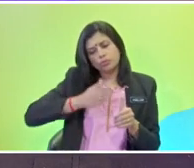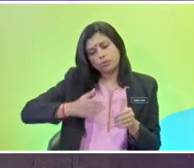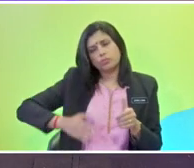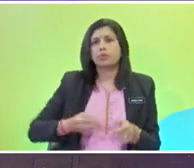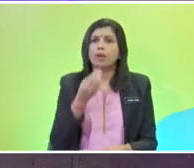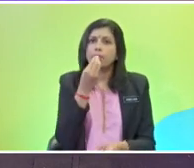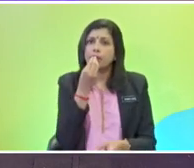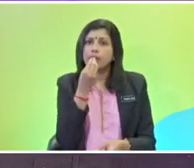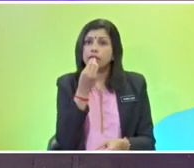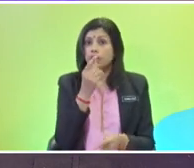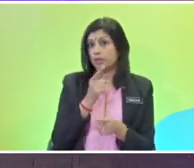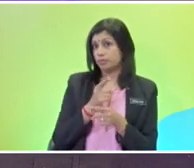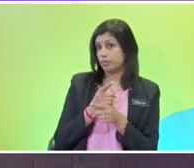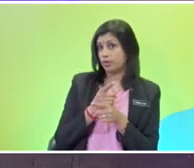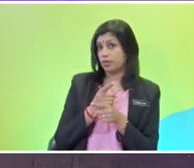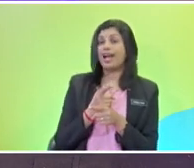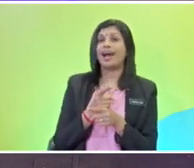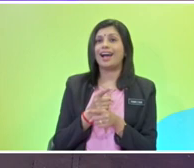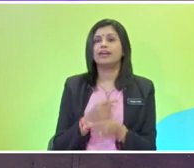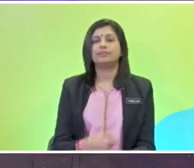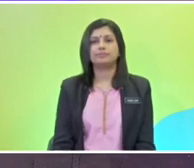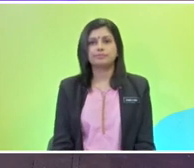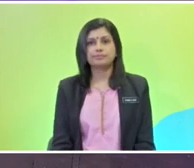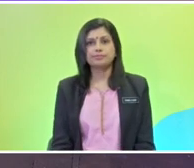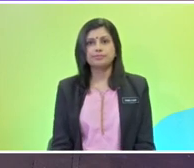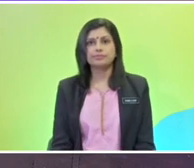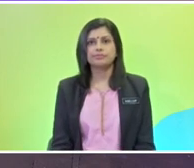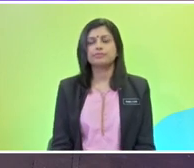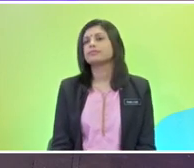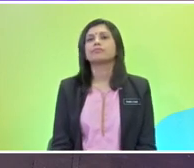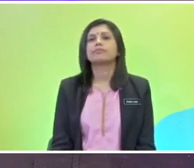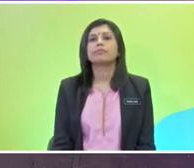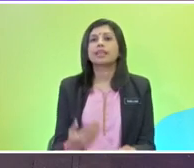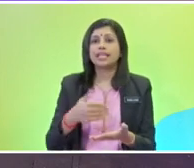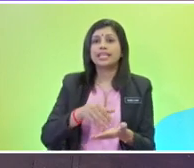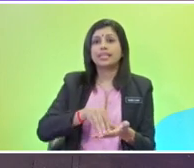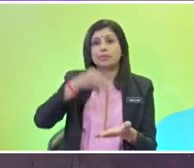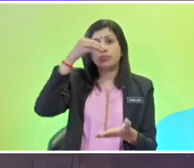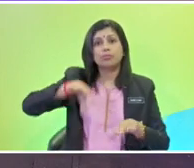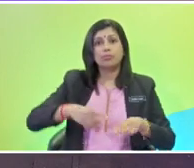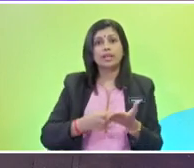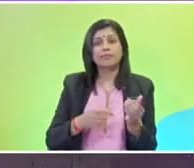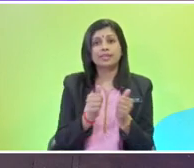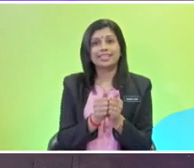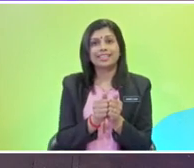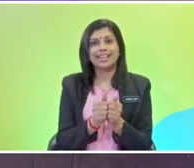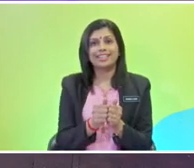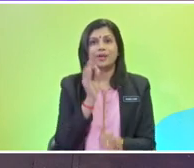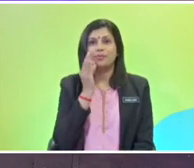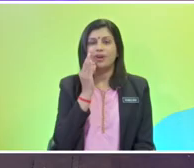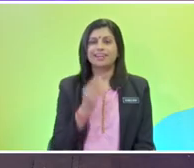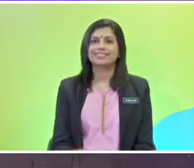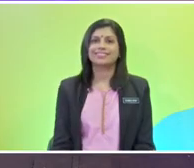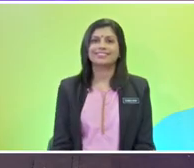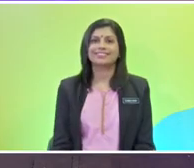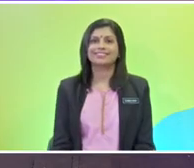Din. Banyaknya kita nak belajar ini, cikgu. Okey, murid-murid, teruskan bersama dengan kami di Didik TV